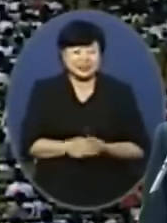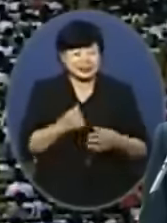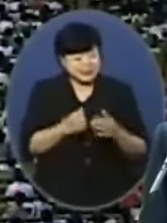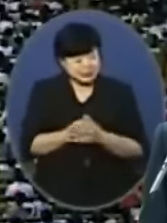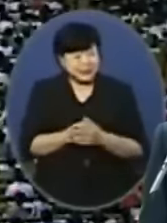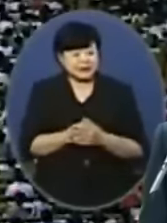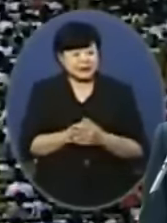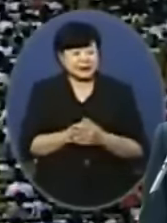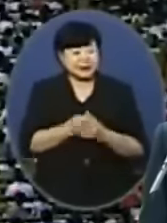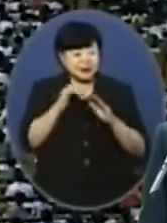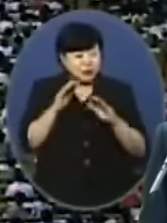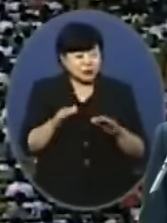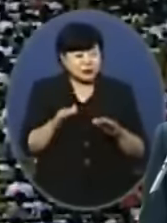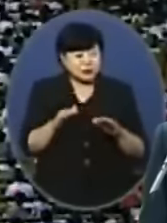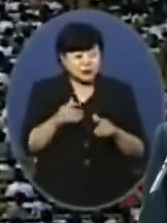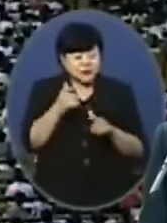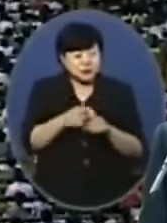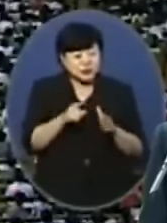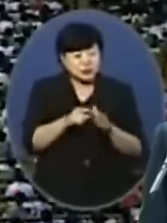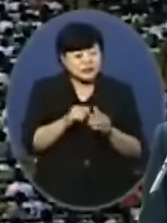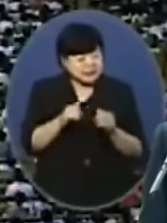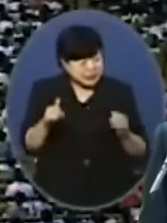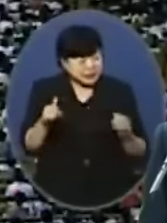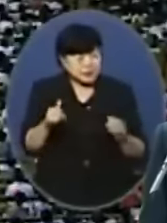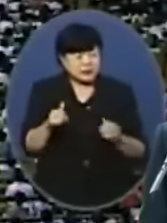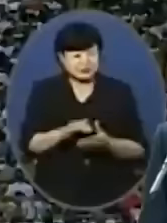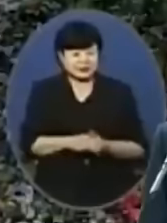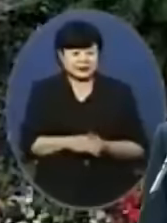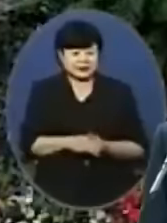그러므로 오늘 예수를 믿는 사람들,